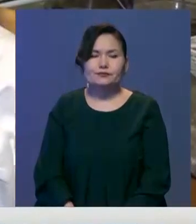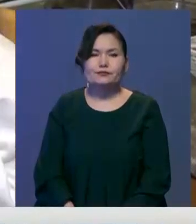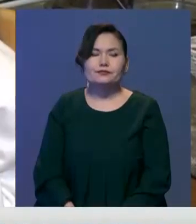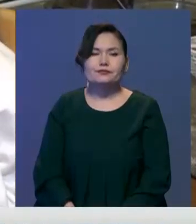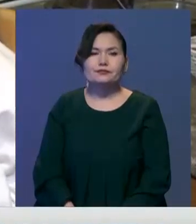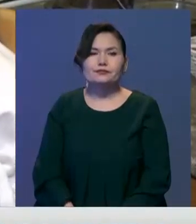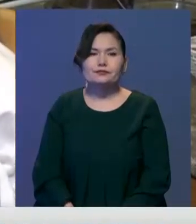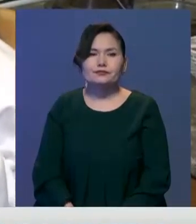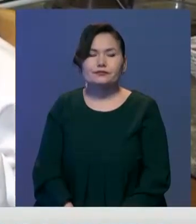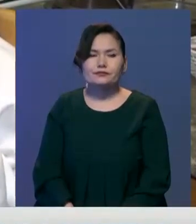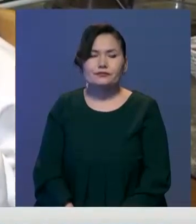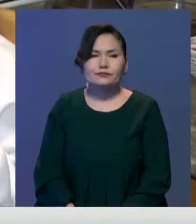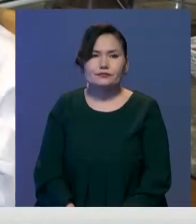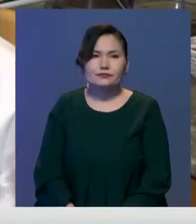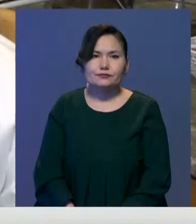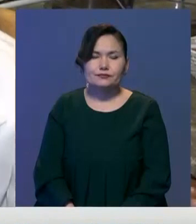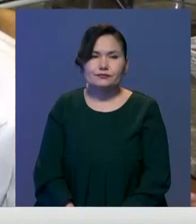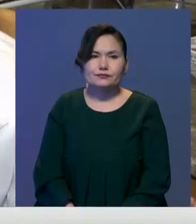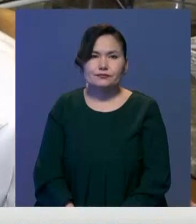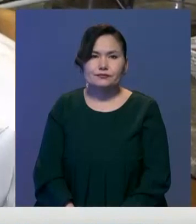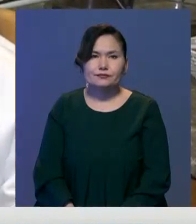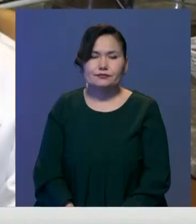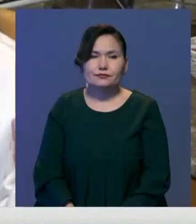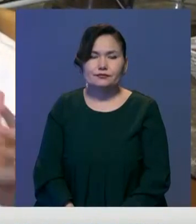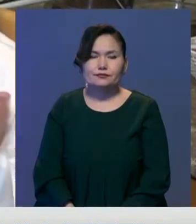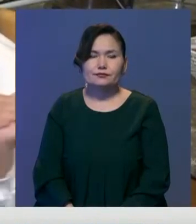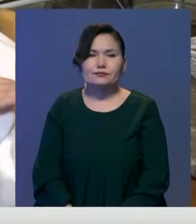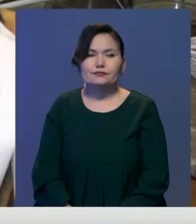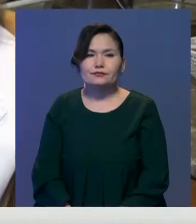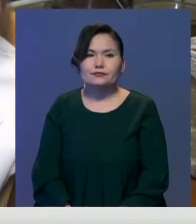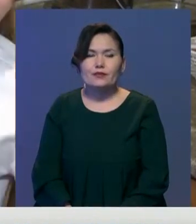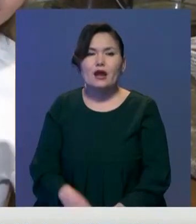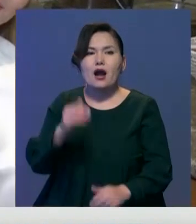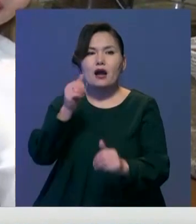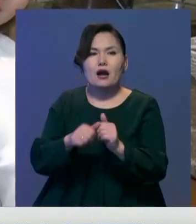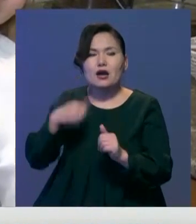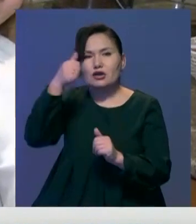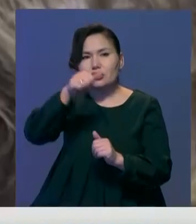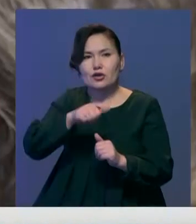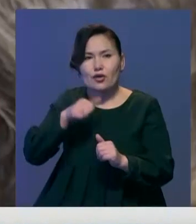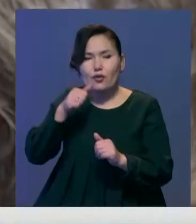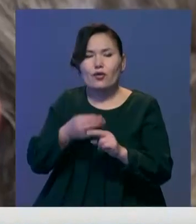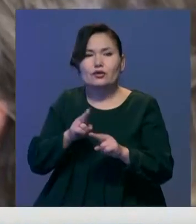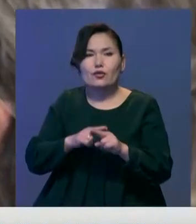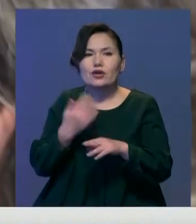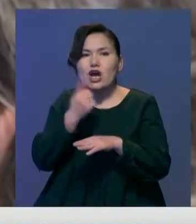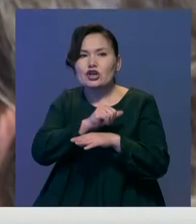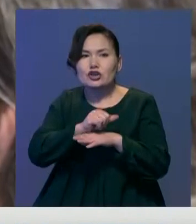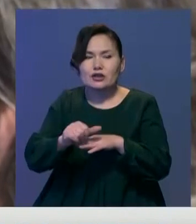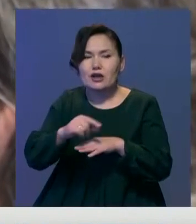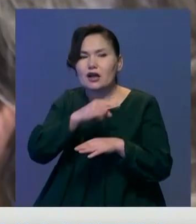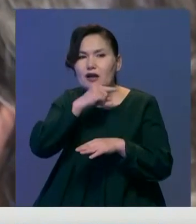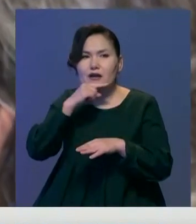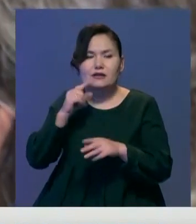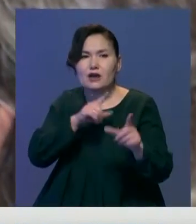Очень еще понравился аквапарк. Я прокатился абсолютно на всех горках. Жылда қара теңізде демалатын ақтаулық Ахмедияновтар отбасы